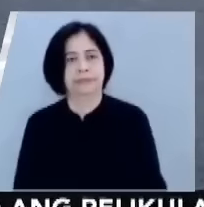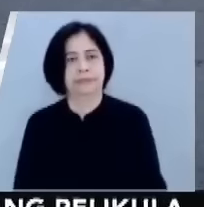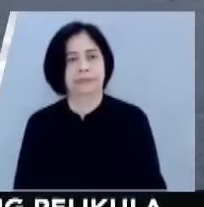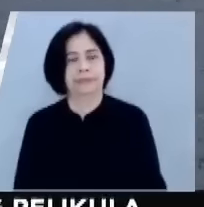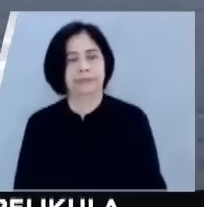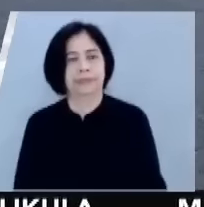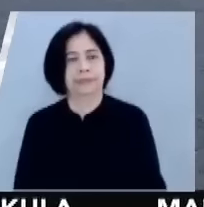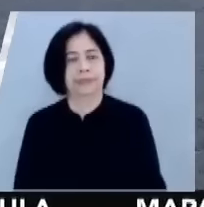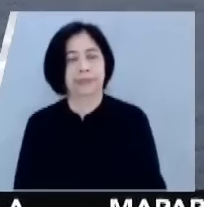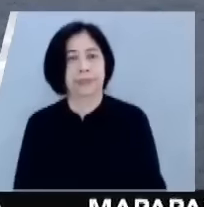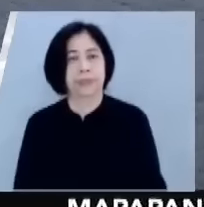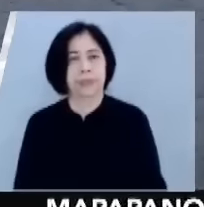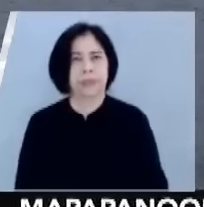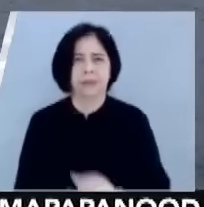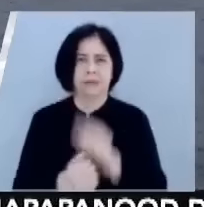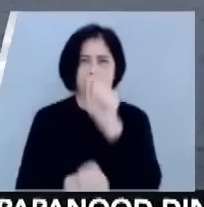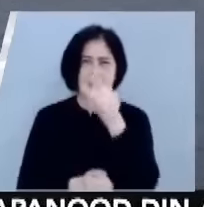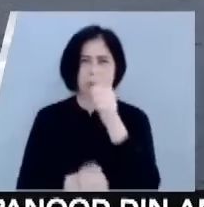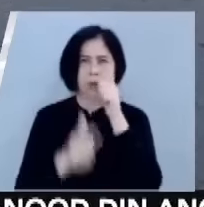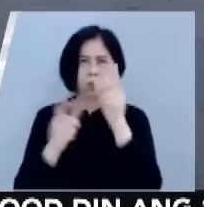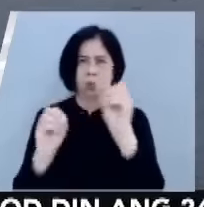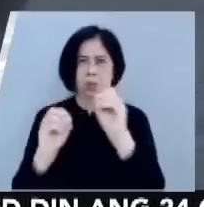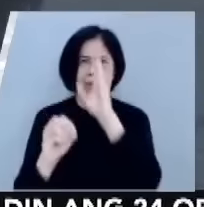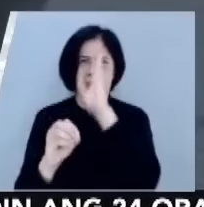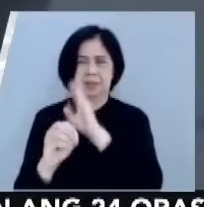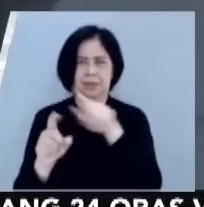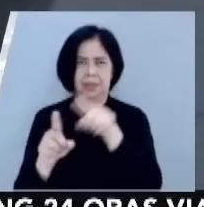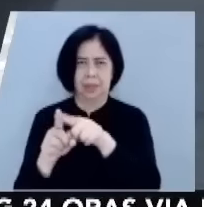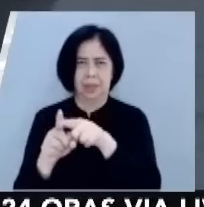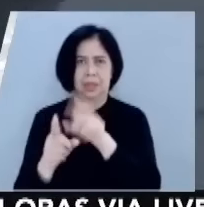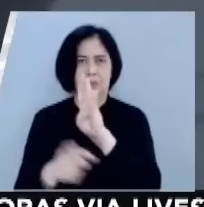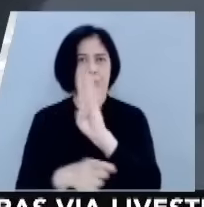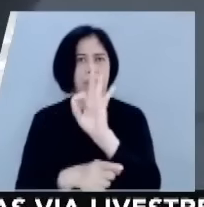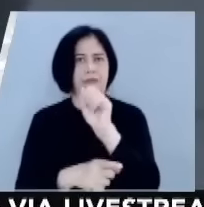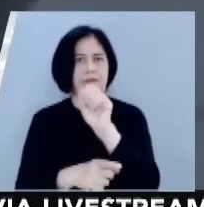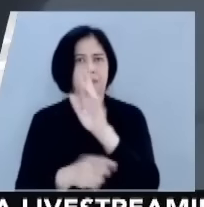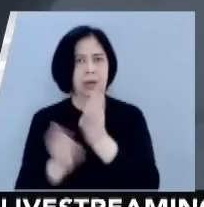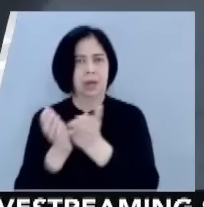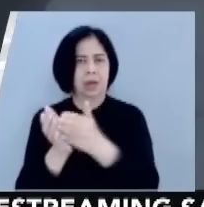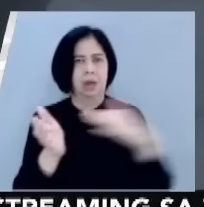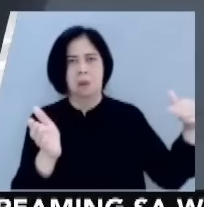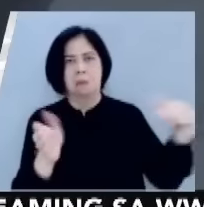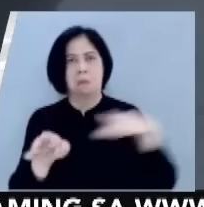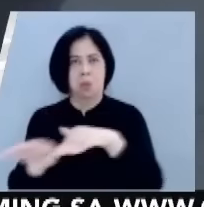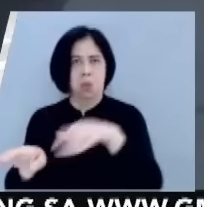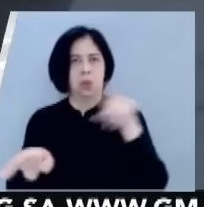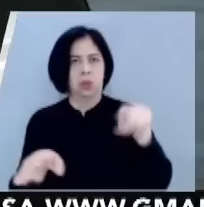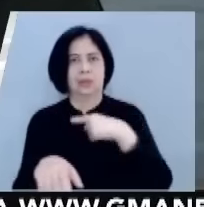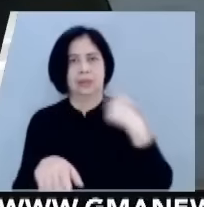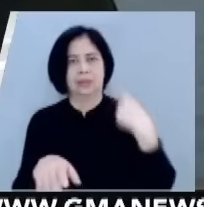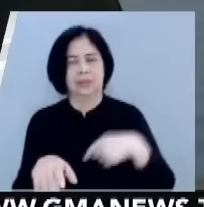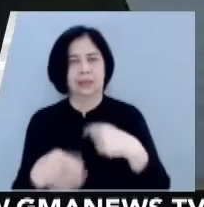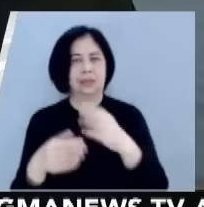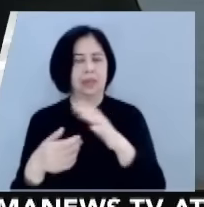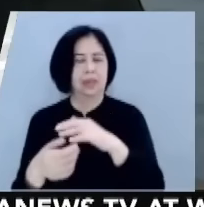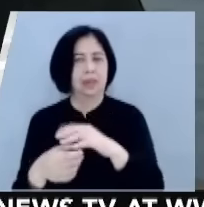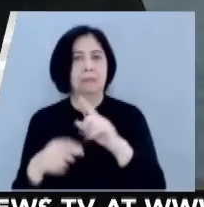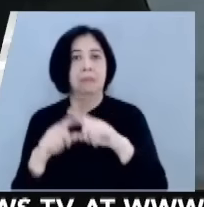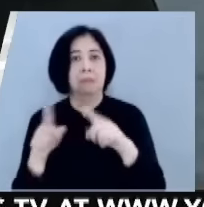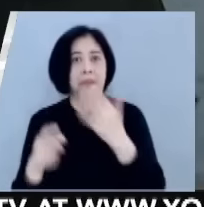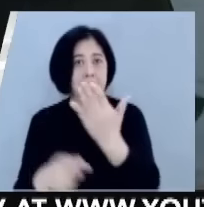Sa malayo, tila walang sira ang BRP Datu Pagbuaya ng BIFAR, ang barkong binangga at hinaras ng China Coast Guard malapit sa Scarborough Shoal. Pero sa